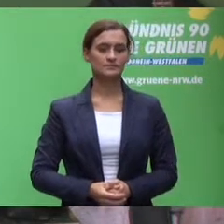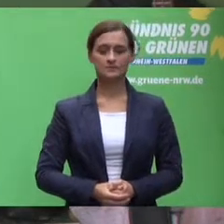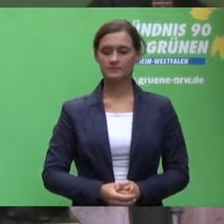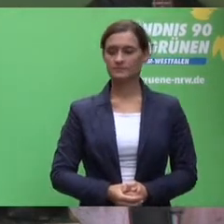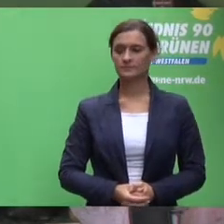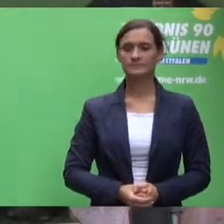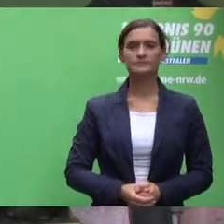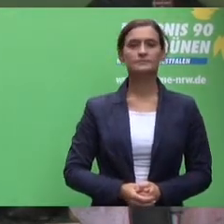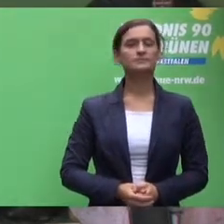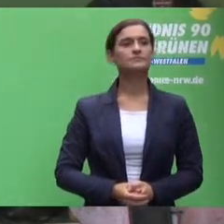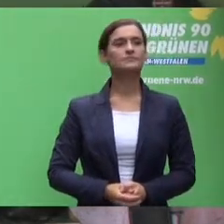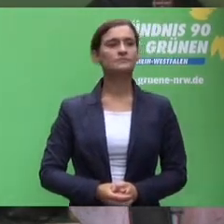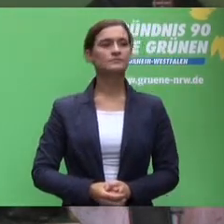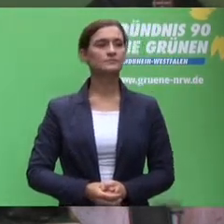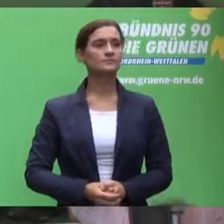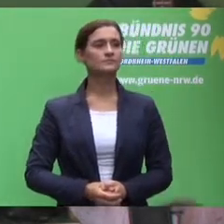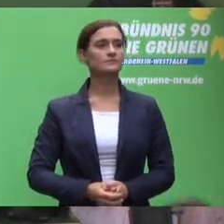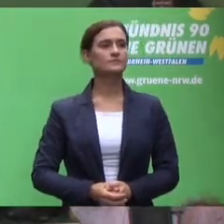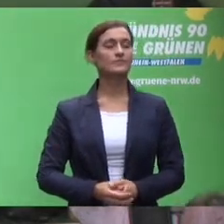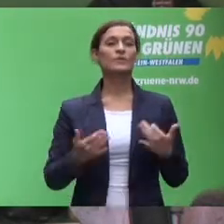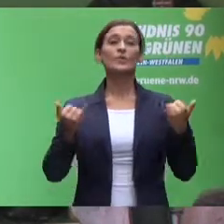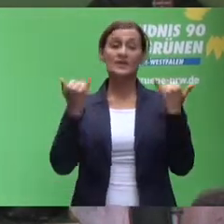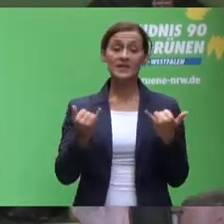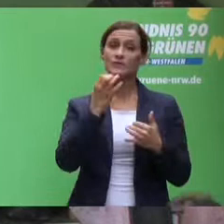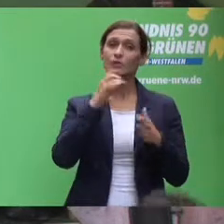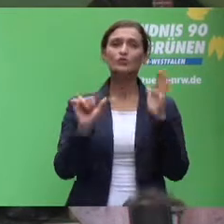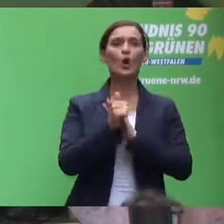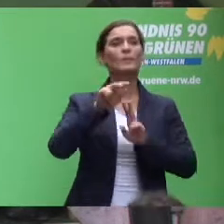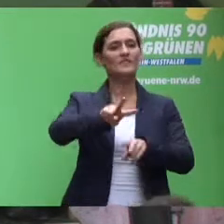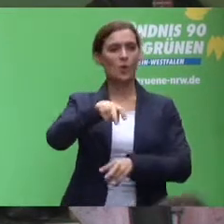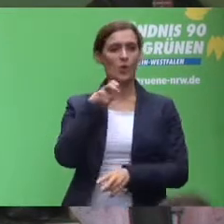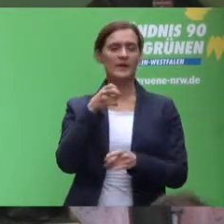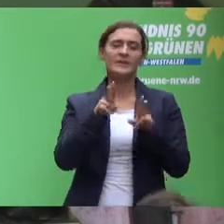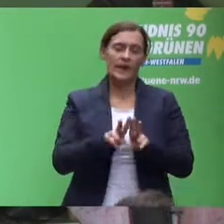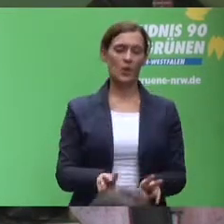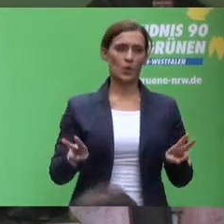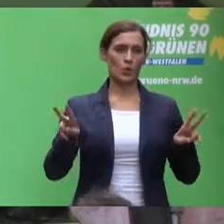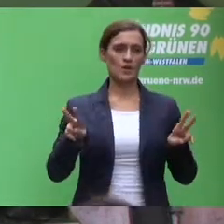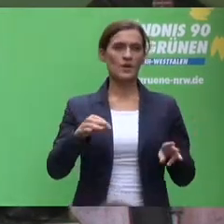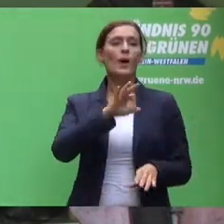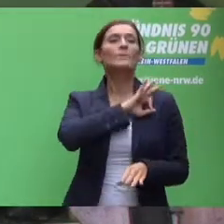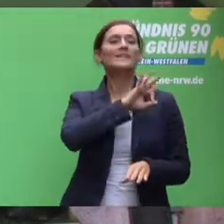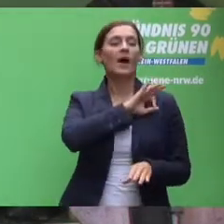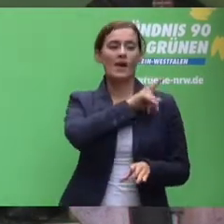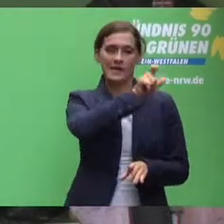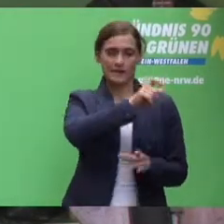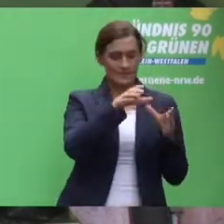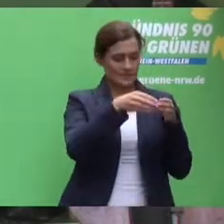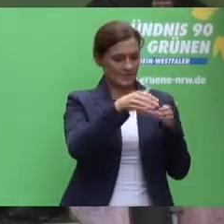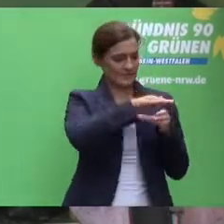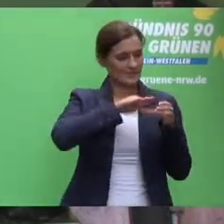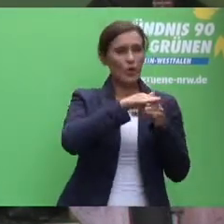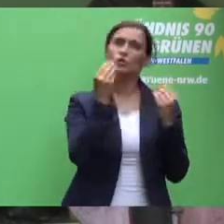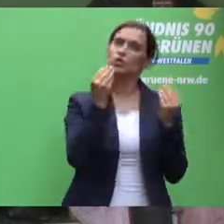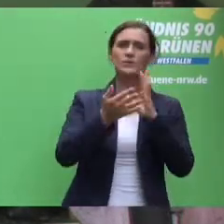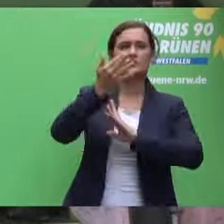Und ich will das in aller Ruhe sagen. Parteien machen in ihren Geschichten Fehler.